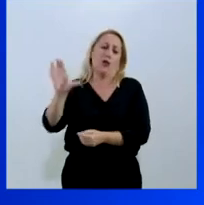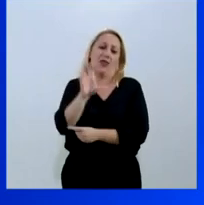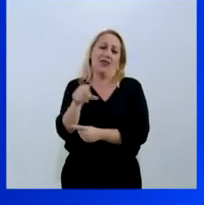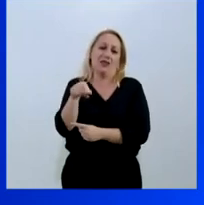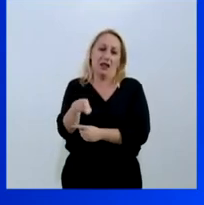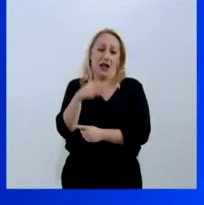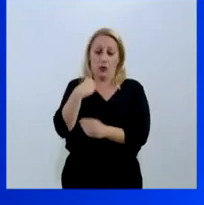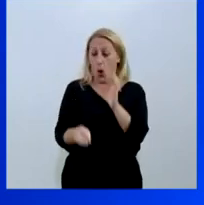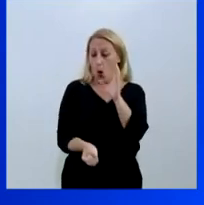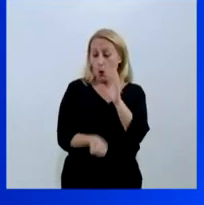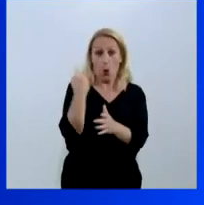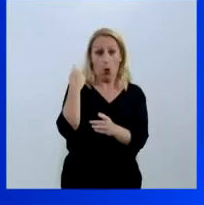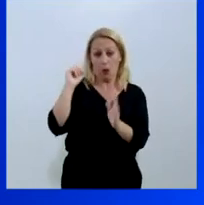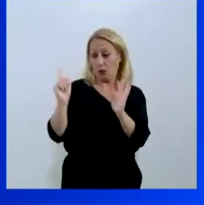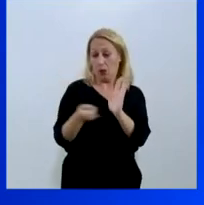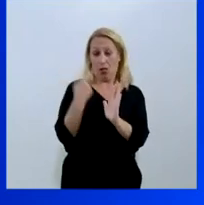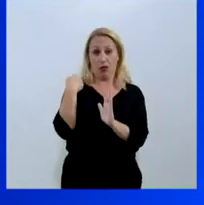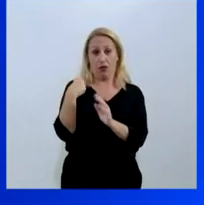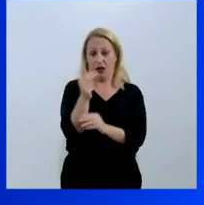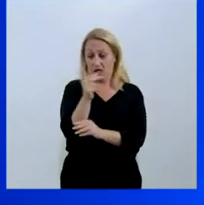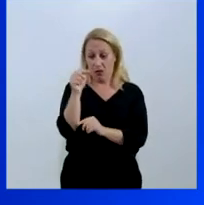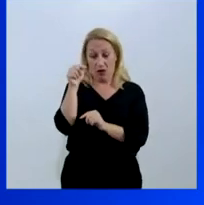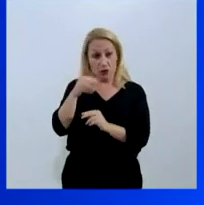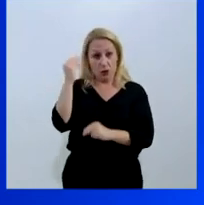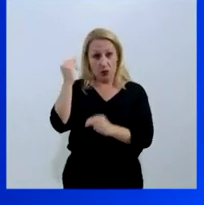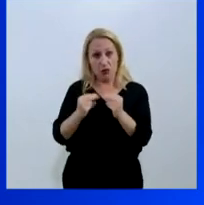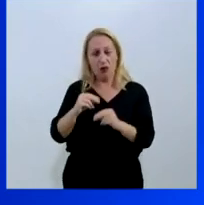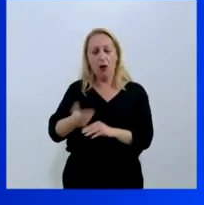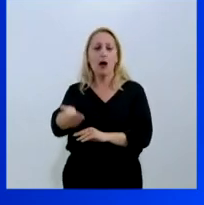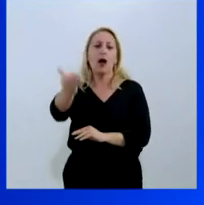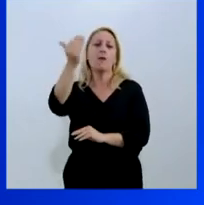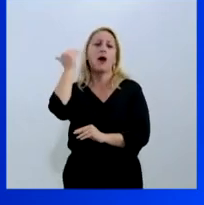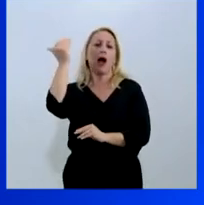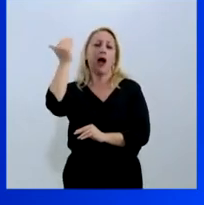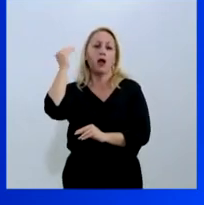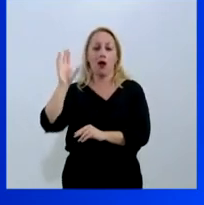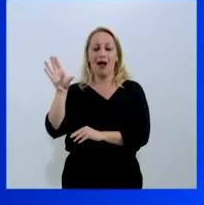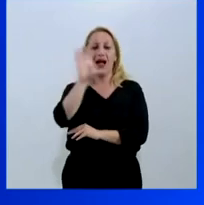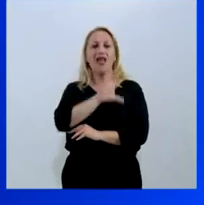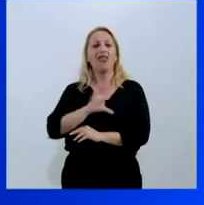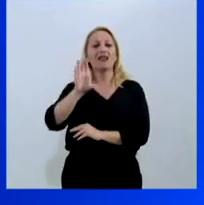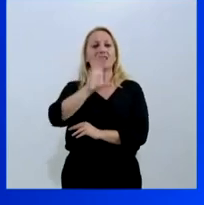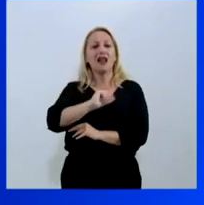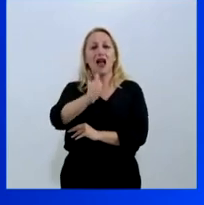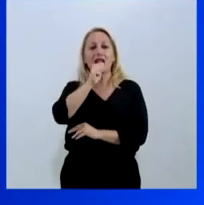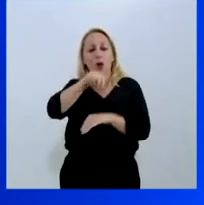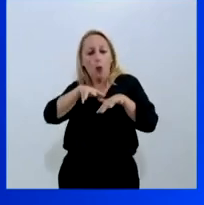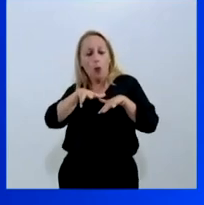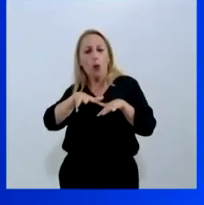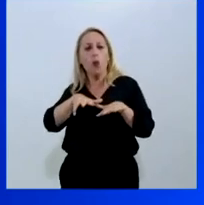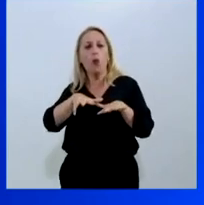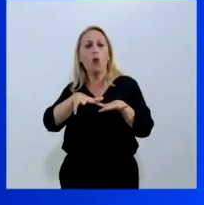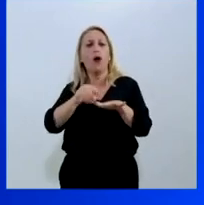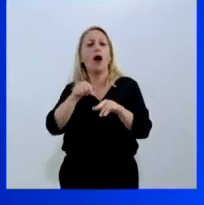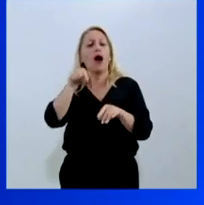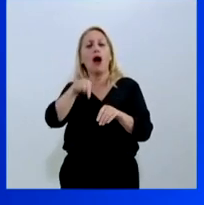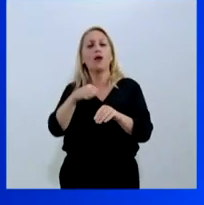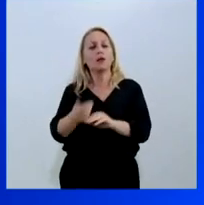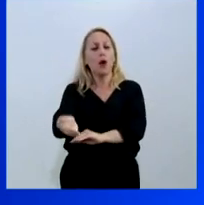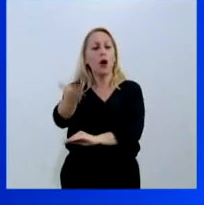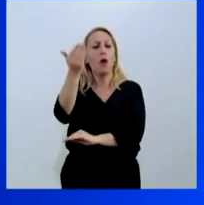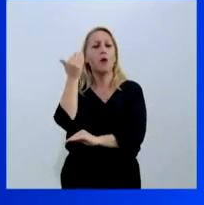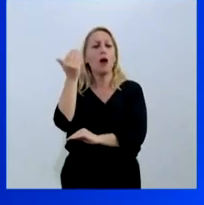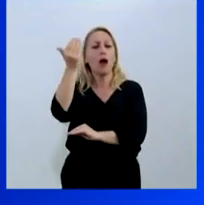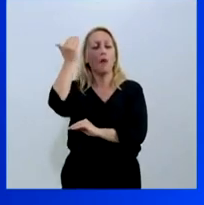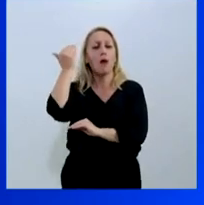πολύ παλιό. Και τα ζητήματα τα οποία έχουν να κάνουν με τα νερά της Θεσσαλίας έρχονται από το βαθύ παρελθόν και από μια